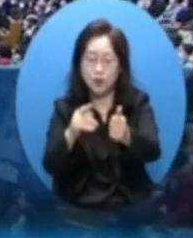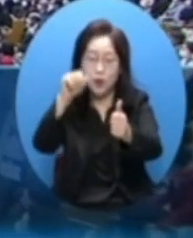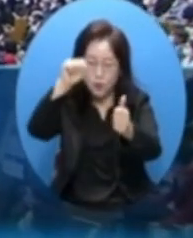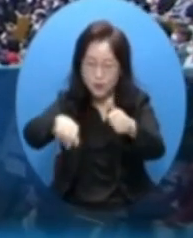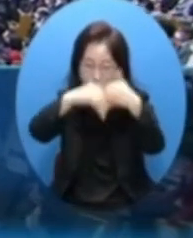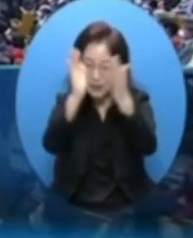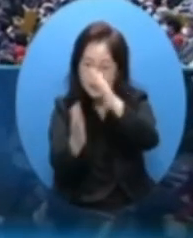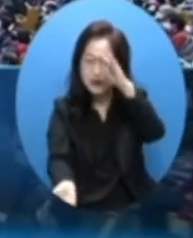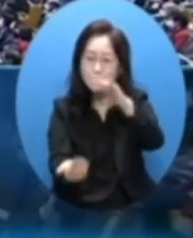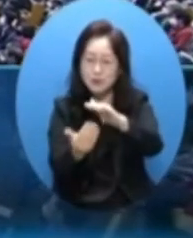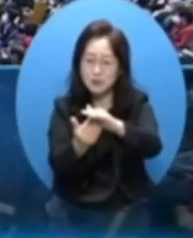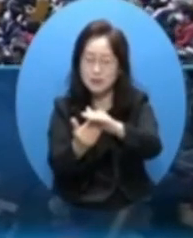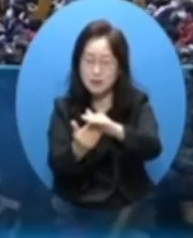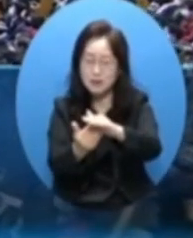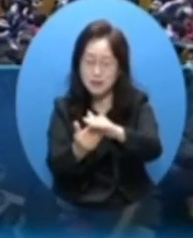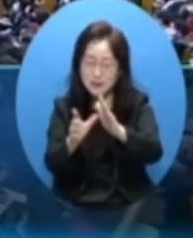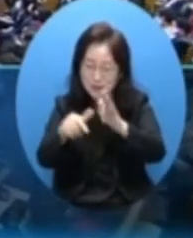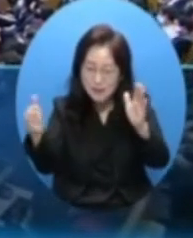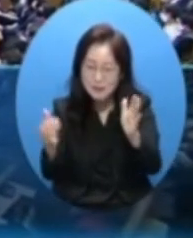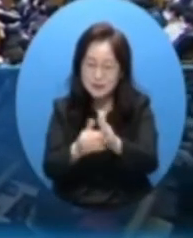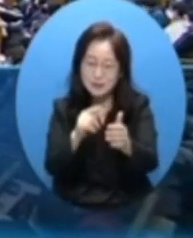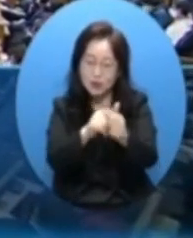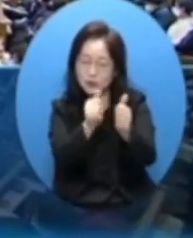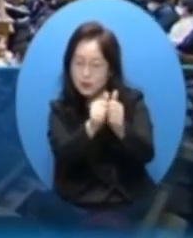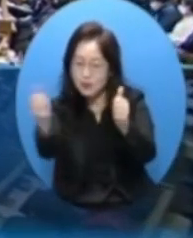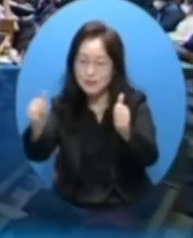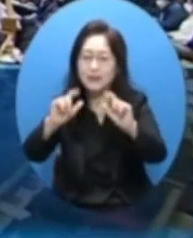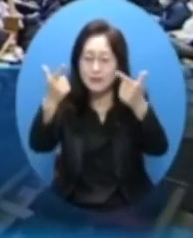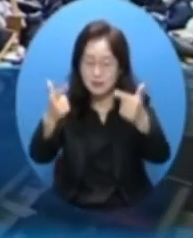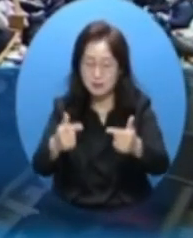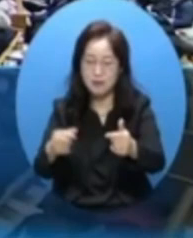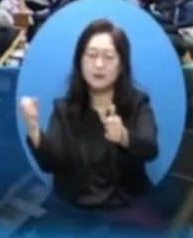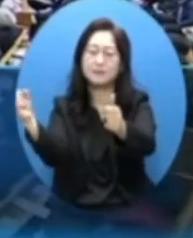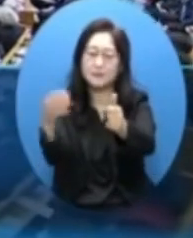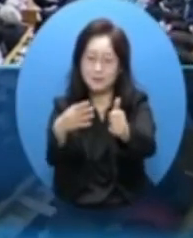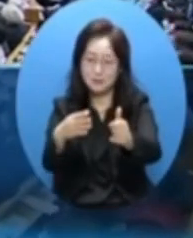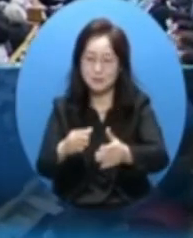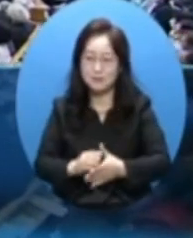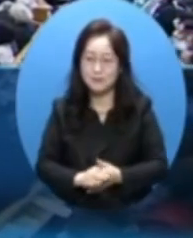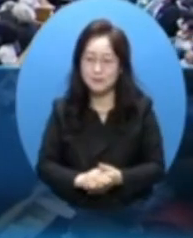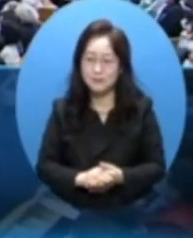다 이루기까지 너를 떠나지 아니하리라 하시니라